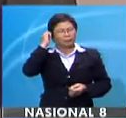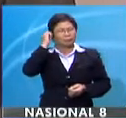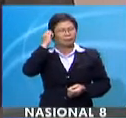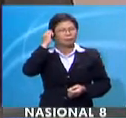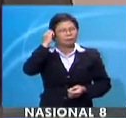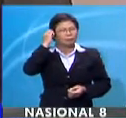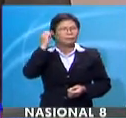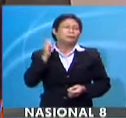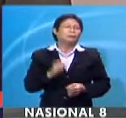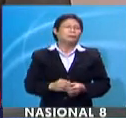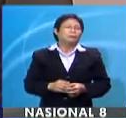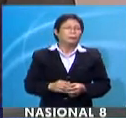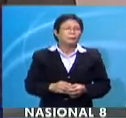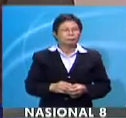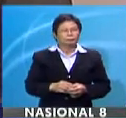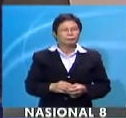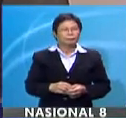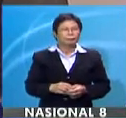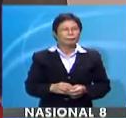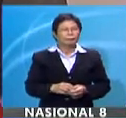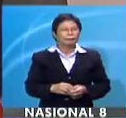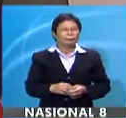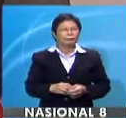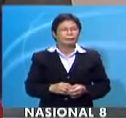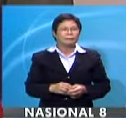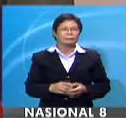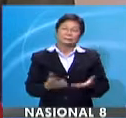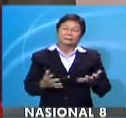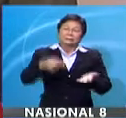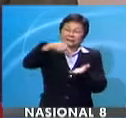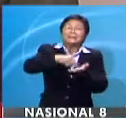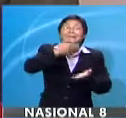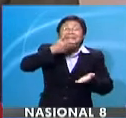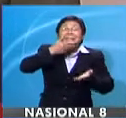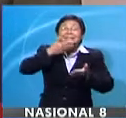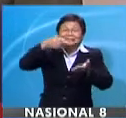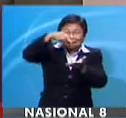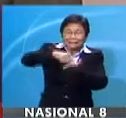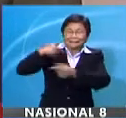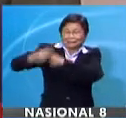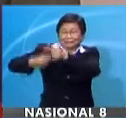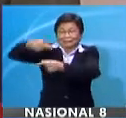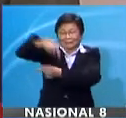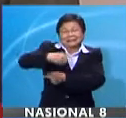It is imperative, therefore, that this generation and every successive one,